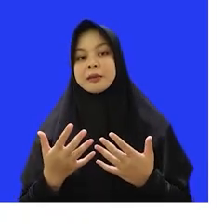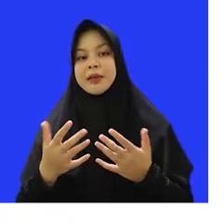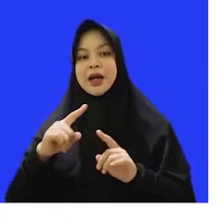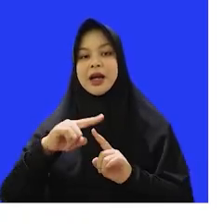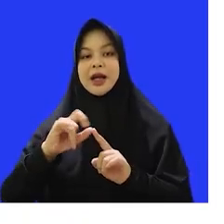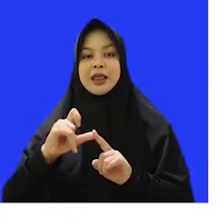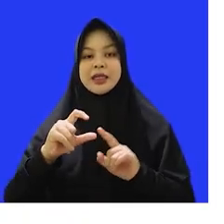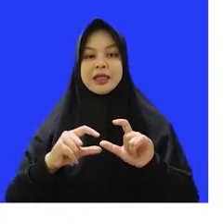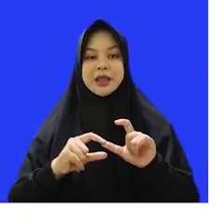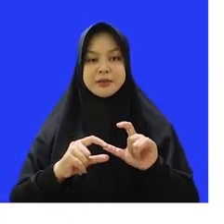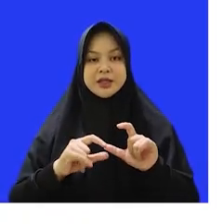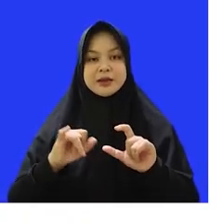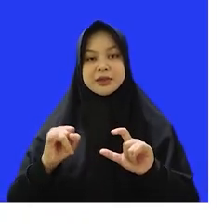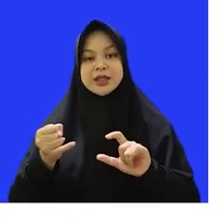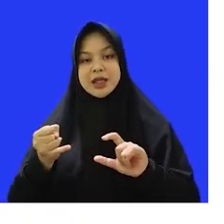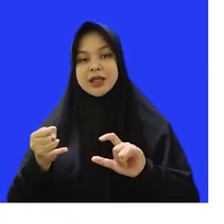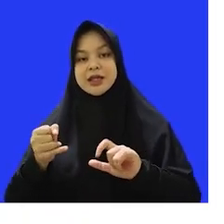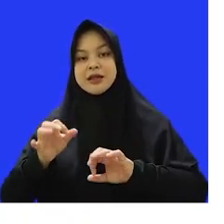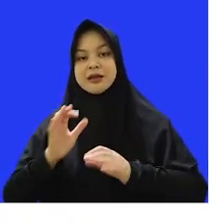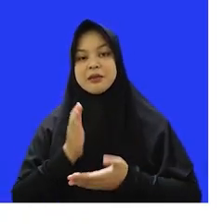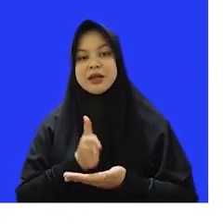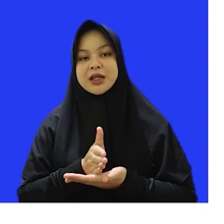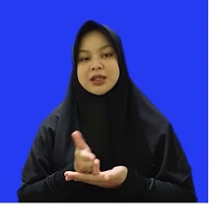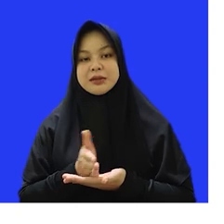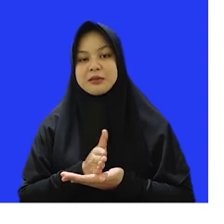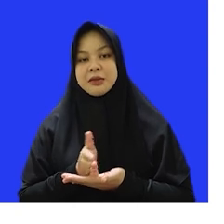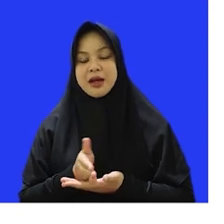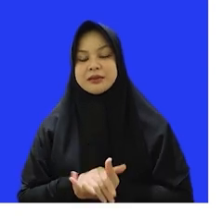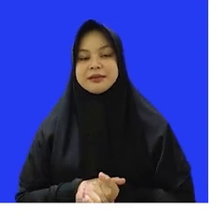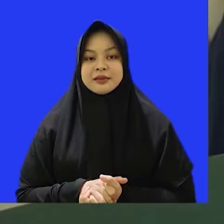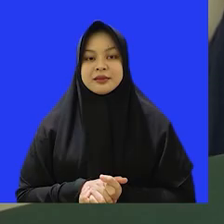Apa saja tips menjadi penerjemah disabilitas?